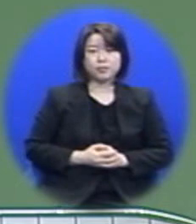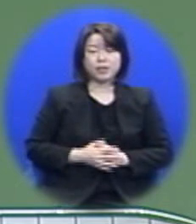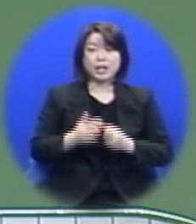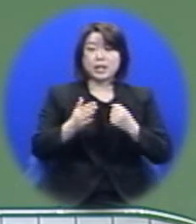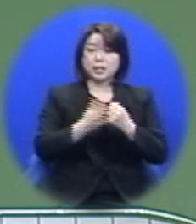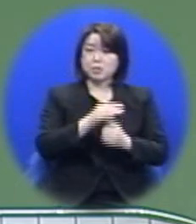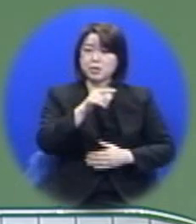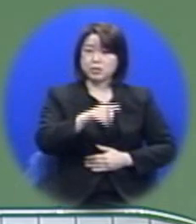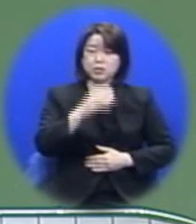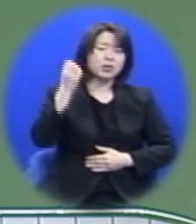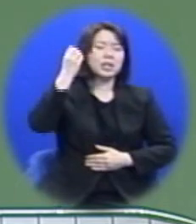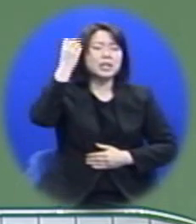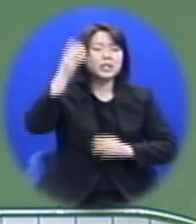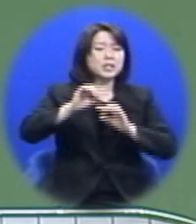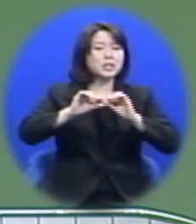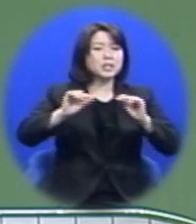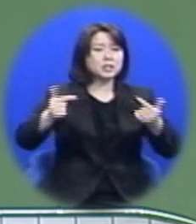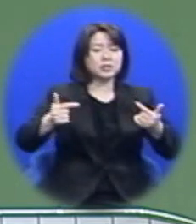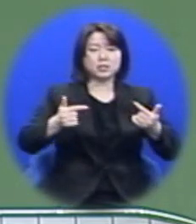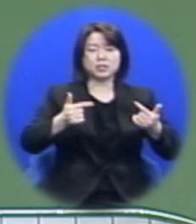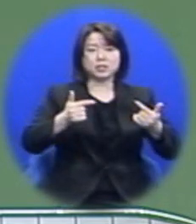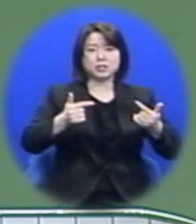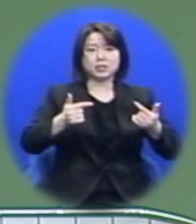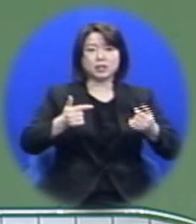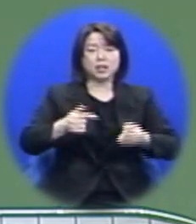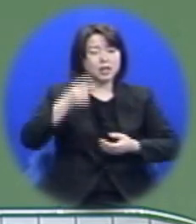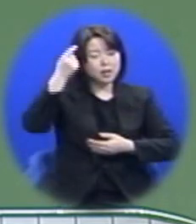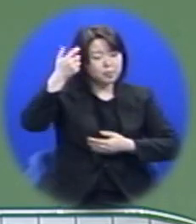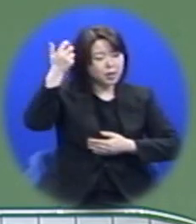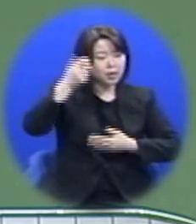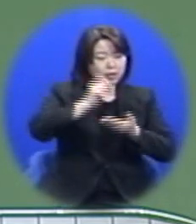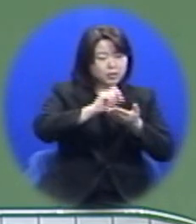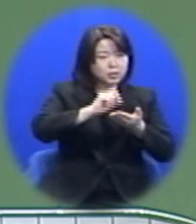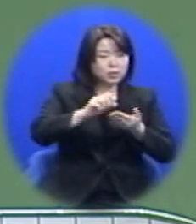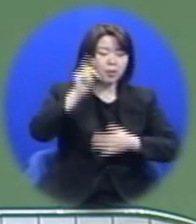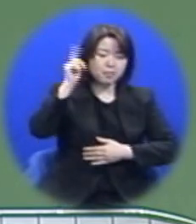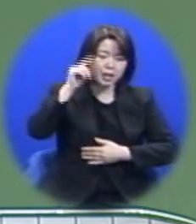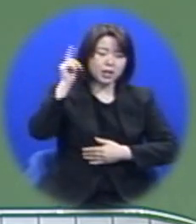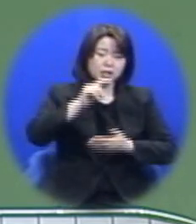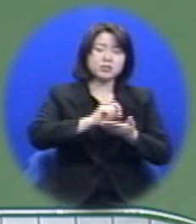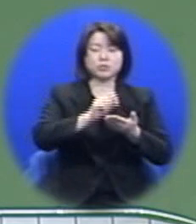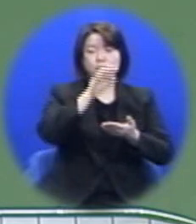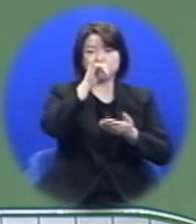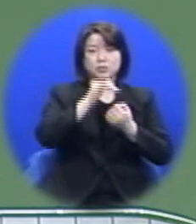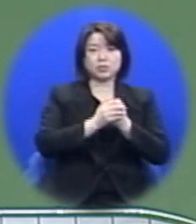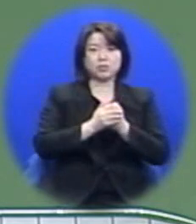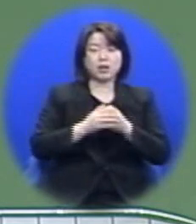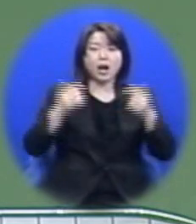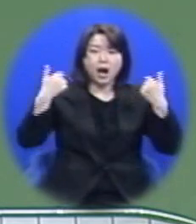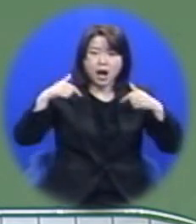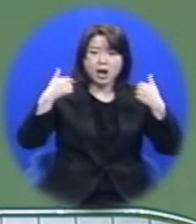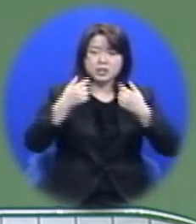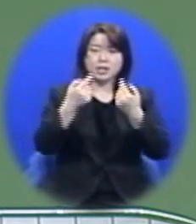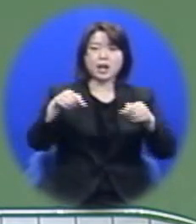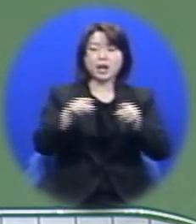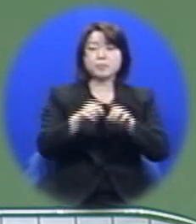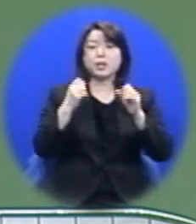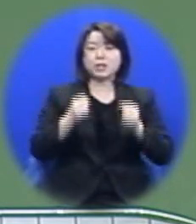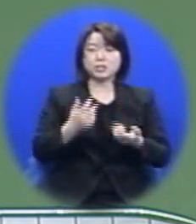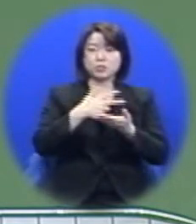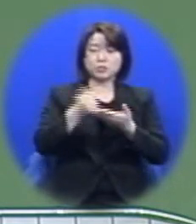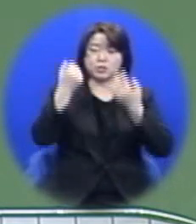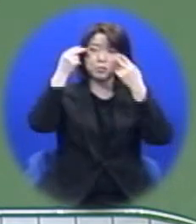그래서 그것을 잃어버리고 싶지 않아서 영성일기를 매일 쓰고 있는 겁니다. 항상 함께 하시는 주님을 바라보는